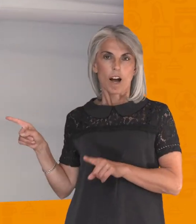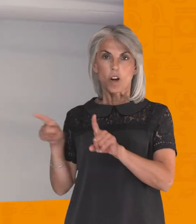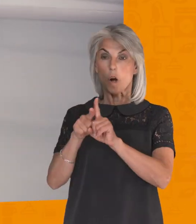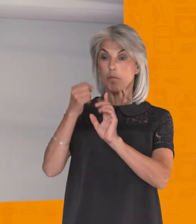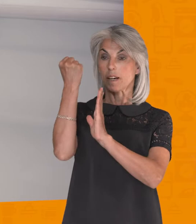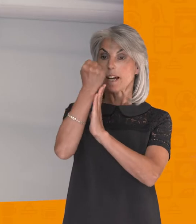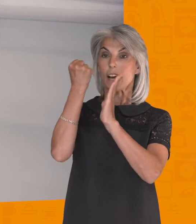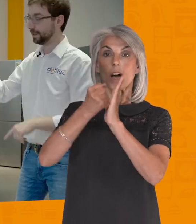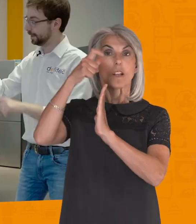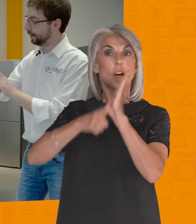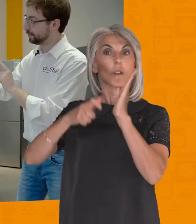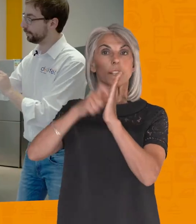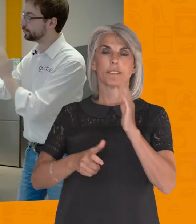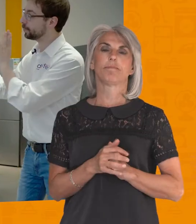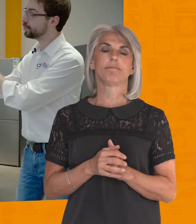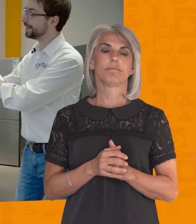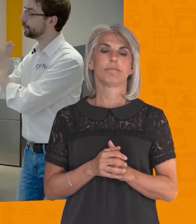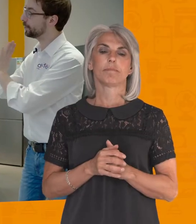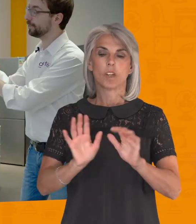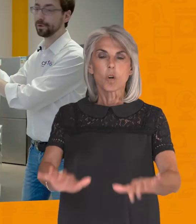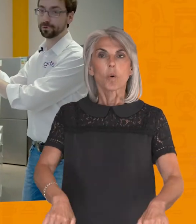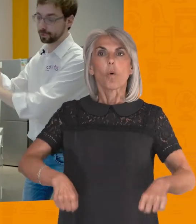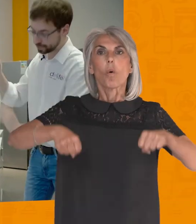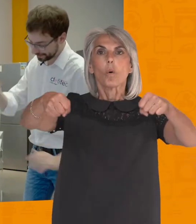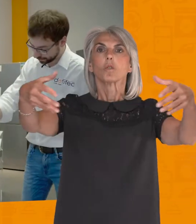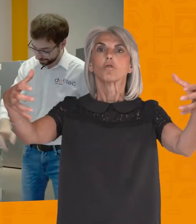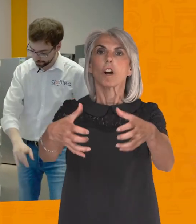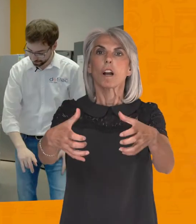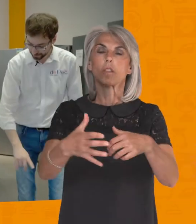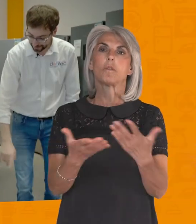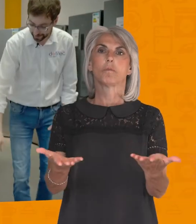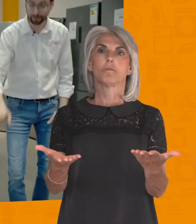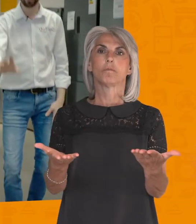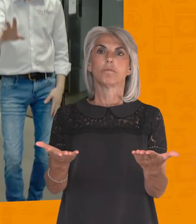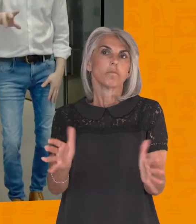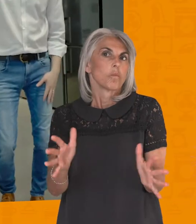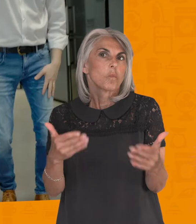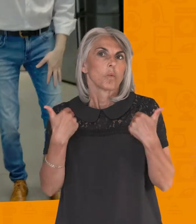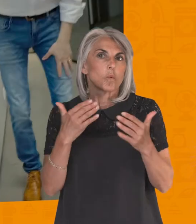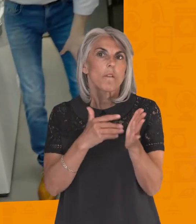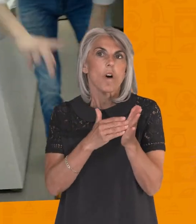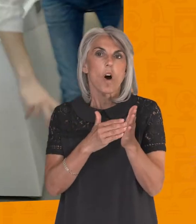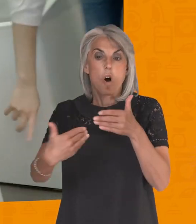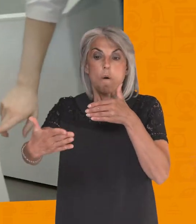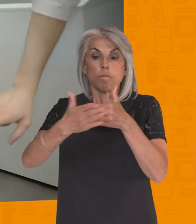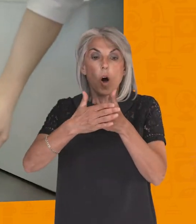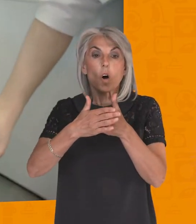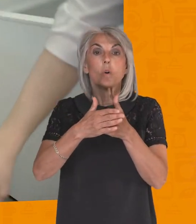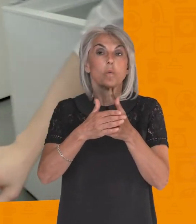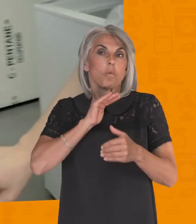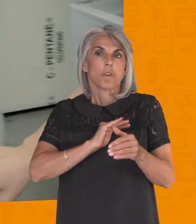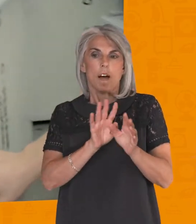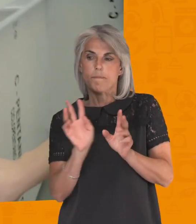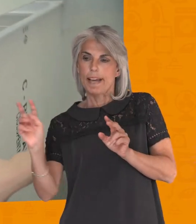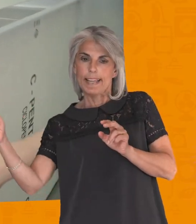de votre appareil dans votre congélateur coffre votre congélateur bahut la plupart du temps elle peut être sur la porte ou simplement